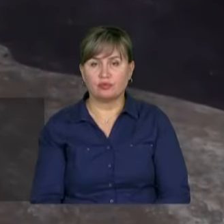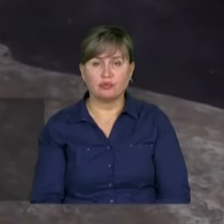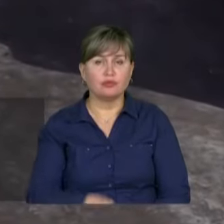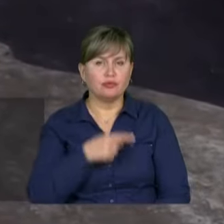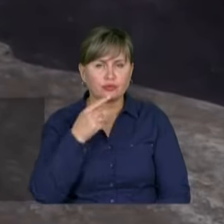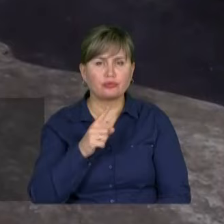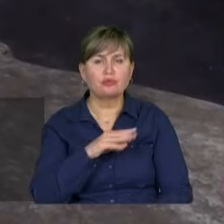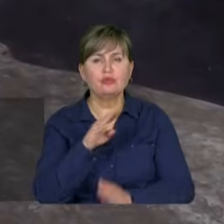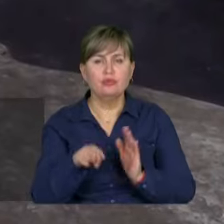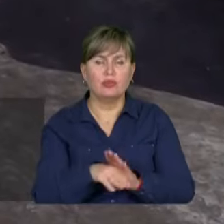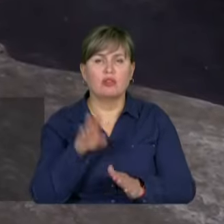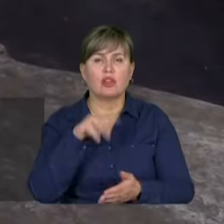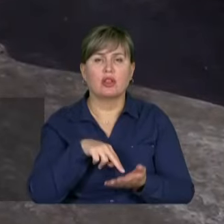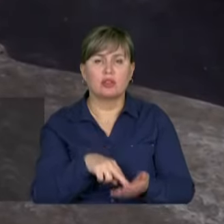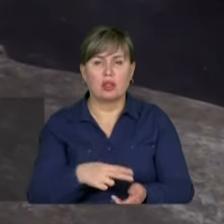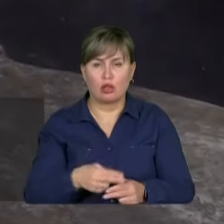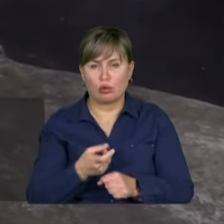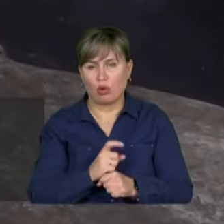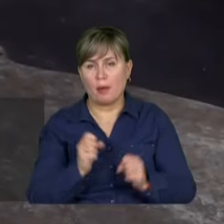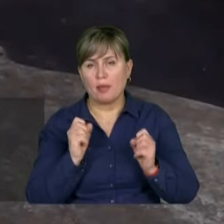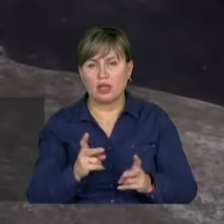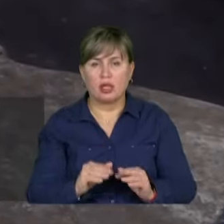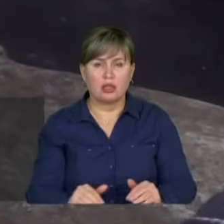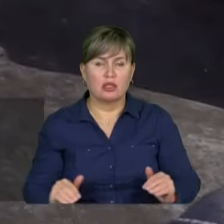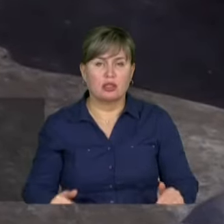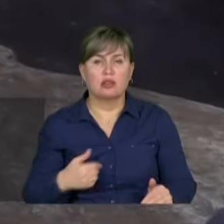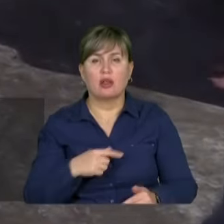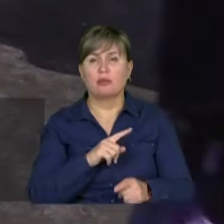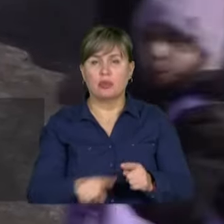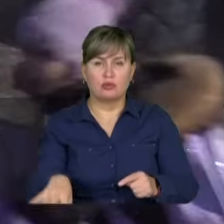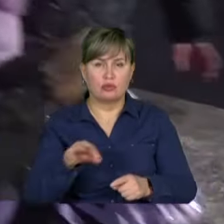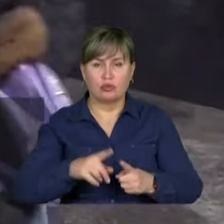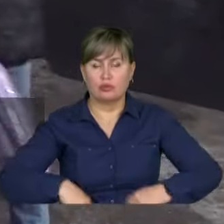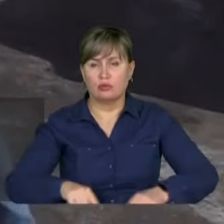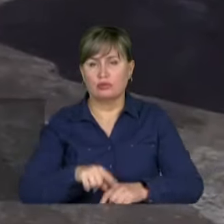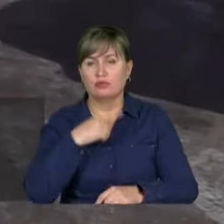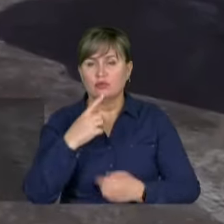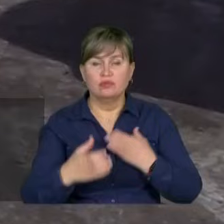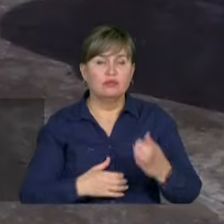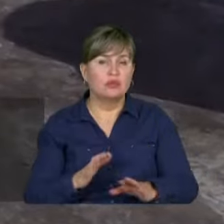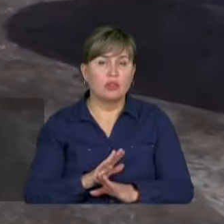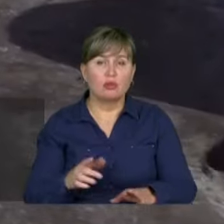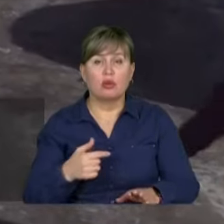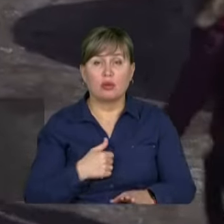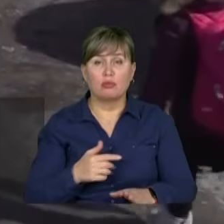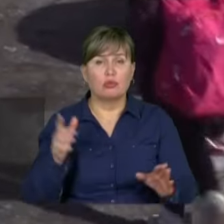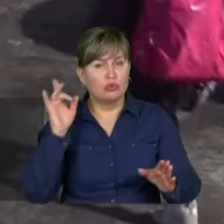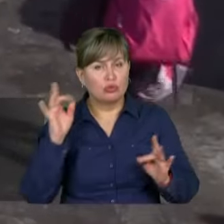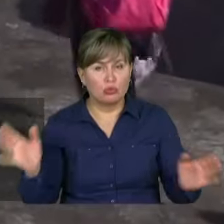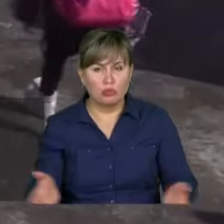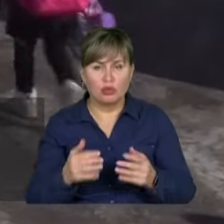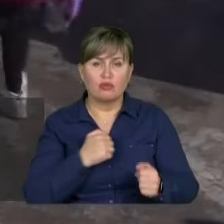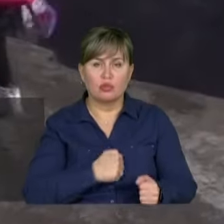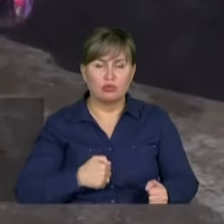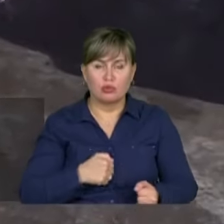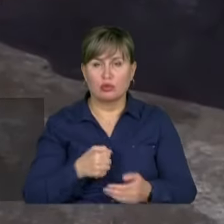Говорят, что в подвале стоит вода, и это очень опасно для детей. Нам быстро все организовали, говорят, не беспокойтесь. Мы поднимали шум, возмущались. Так